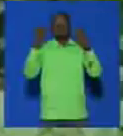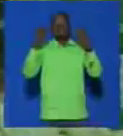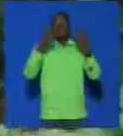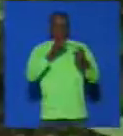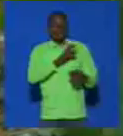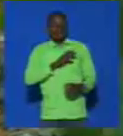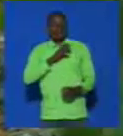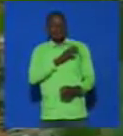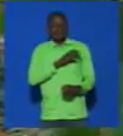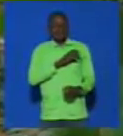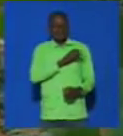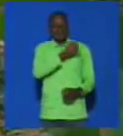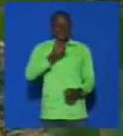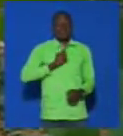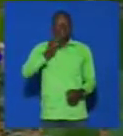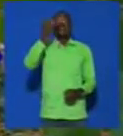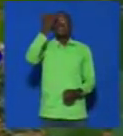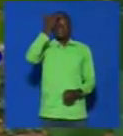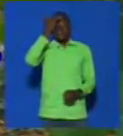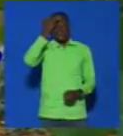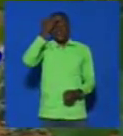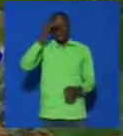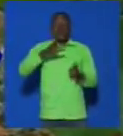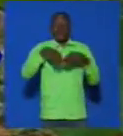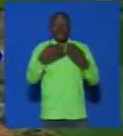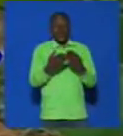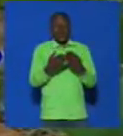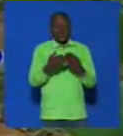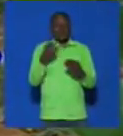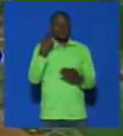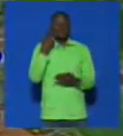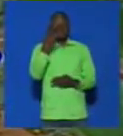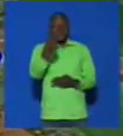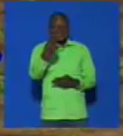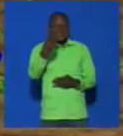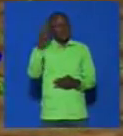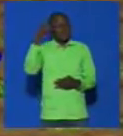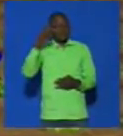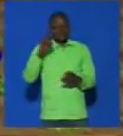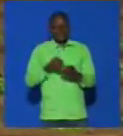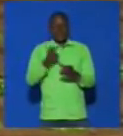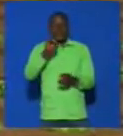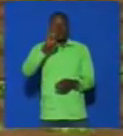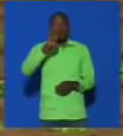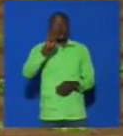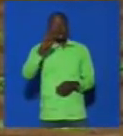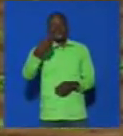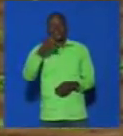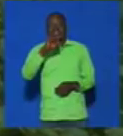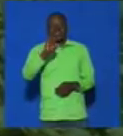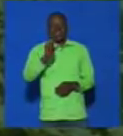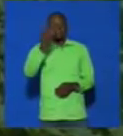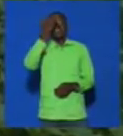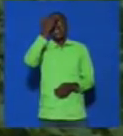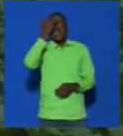j'ai su comment les fraises poussé et j'ai pu voir le comble les eaux belges et j'ai su